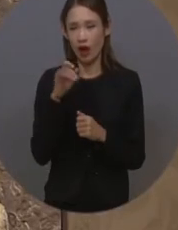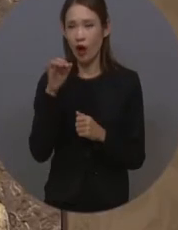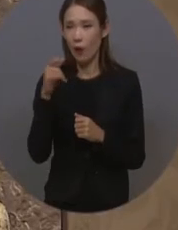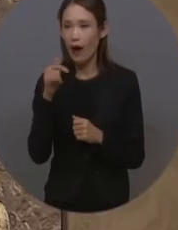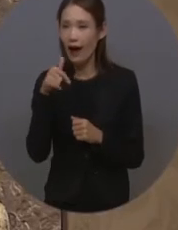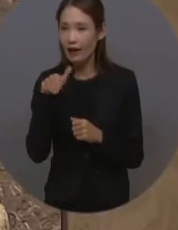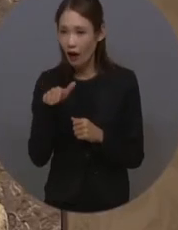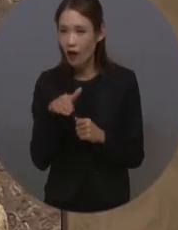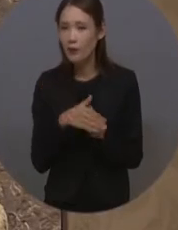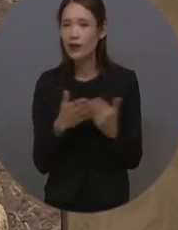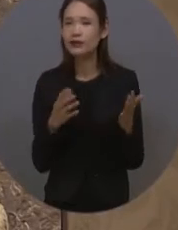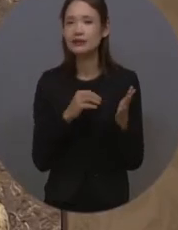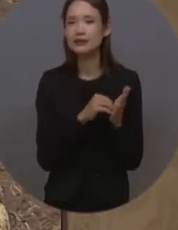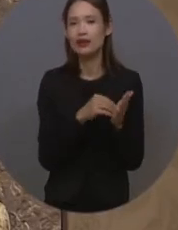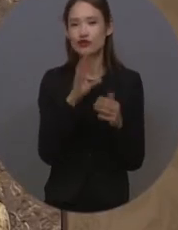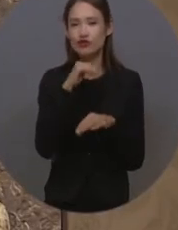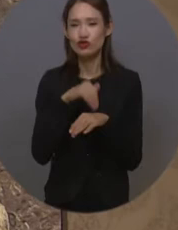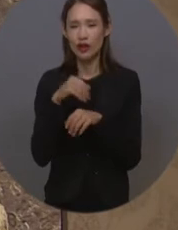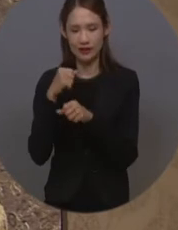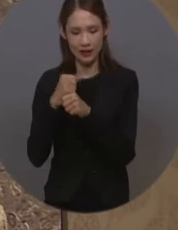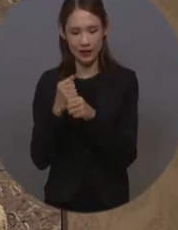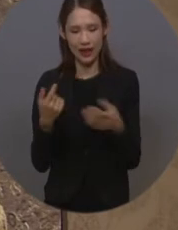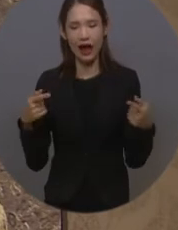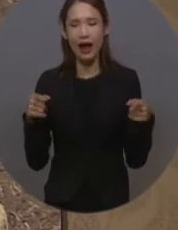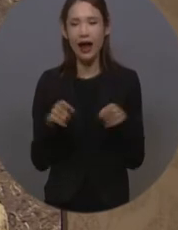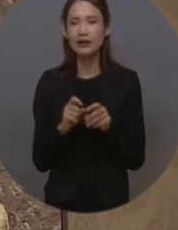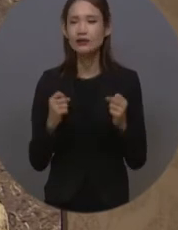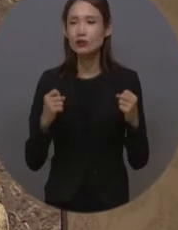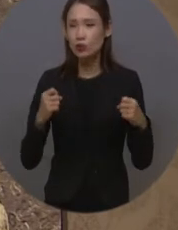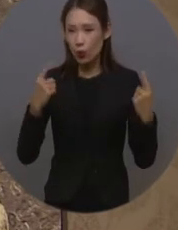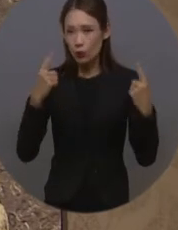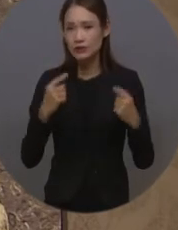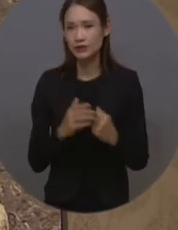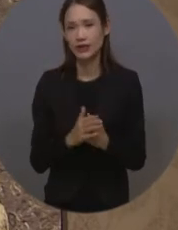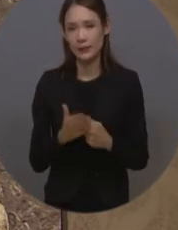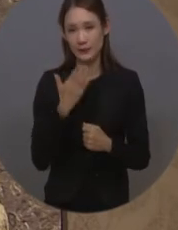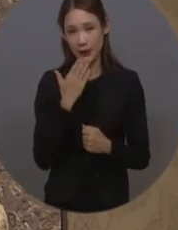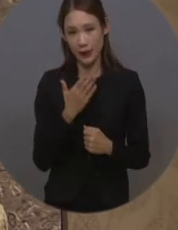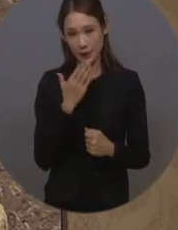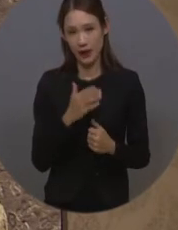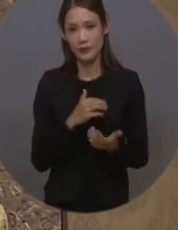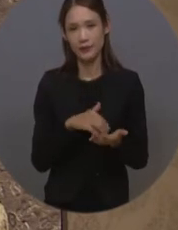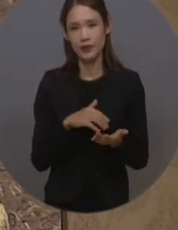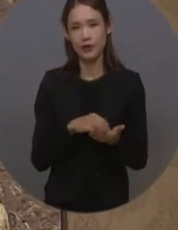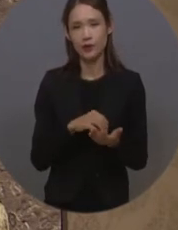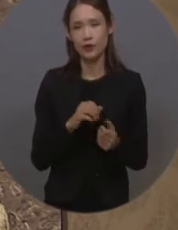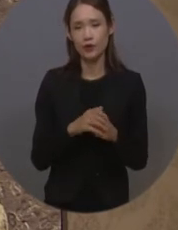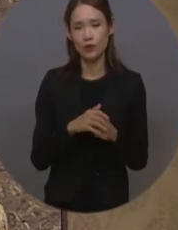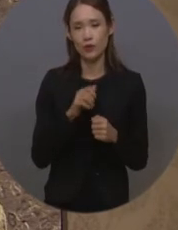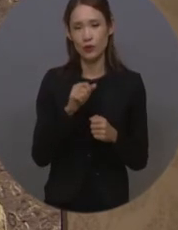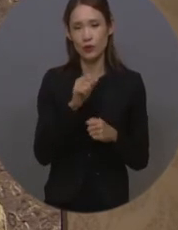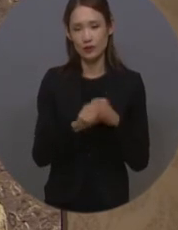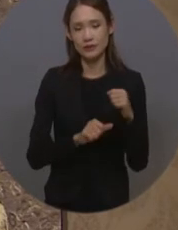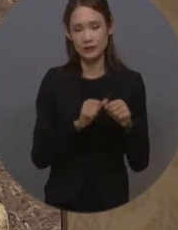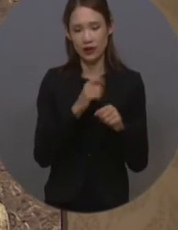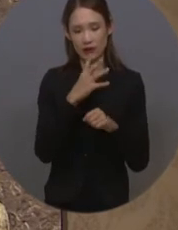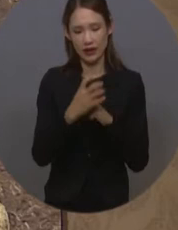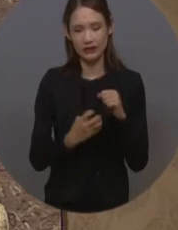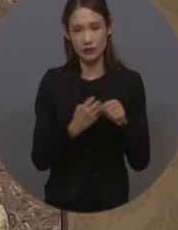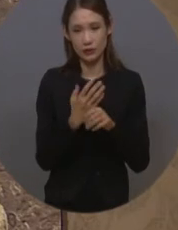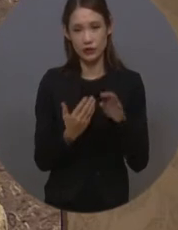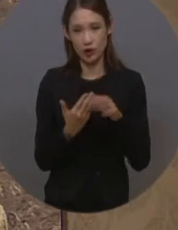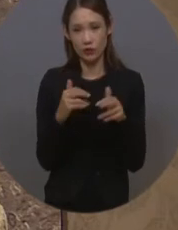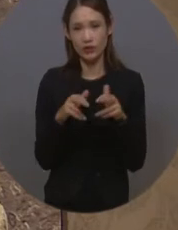예. 훈련과 생산을 저희가 동시에 같이 하고 있습니다. 예, 그게 가능한 것이 네. 50년, 40년